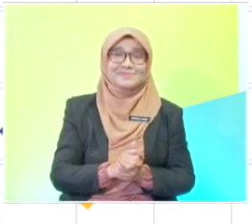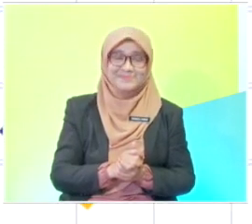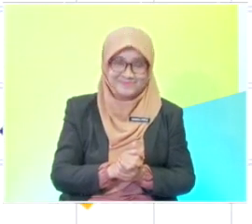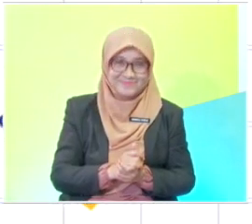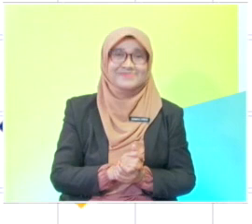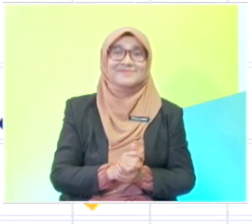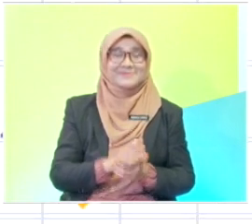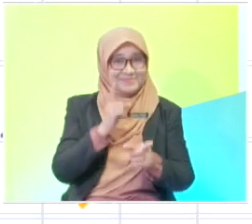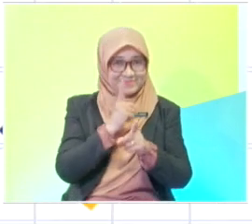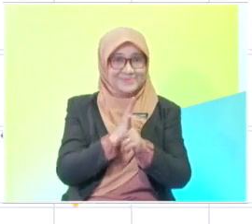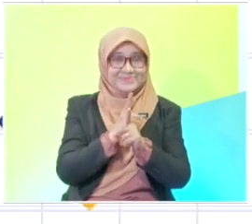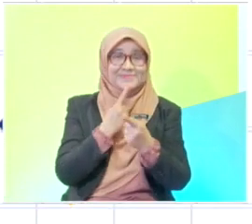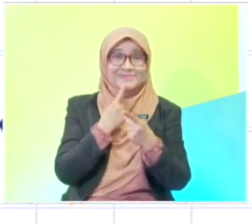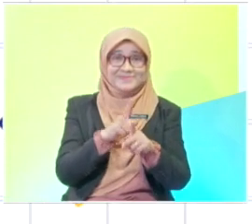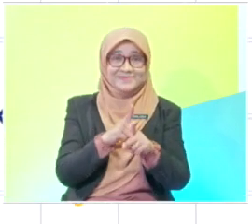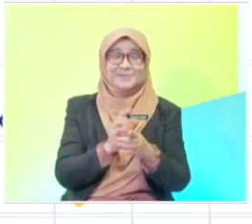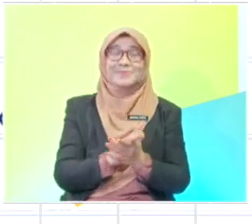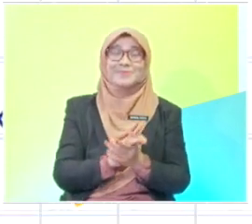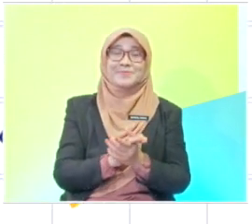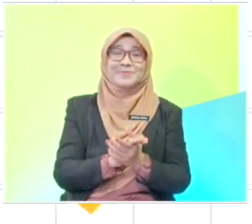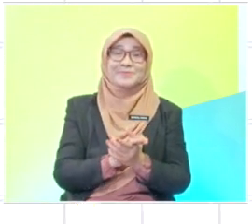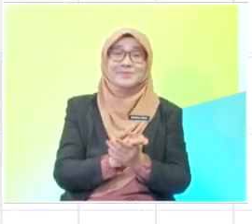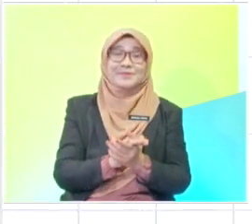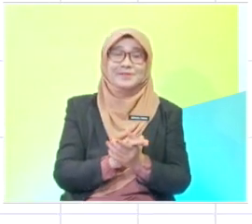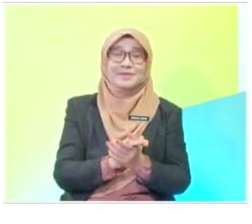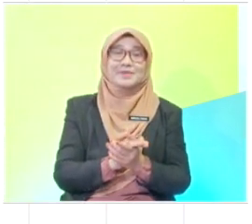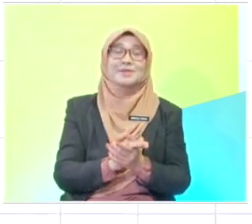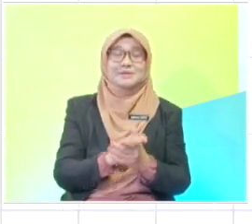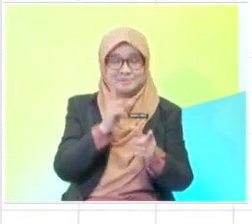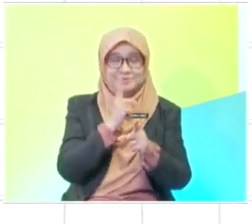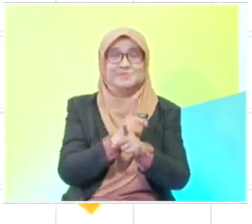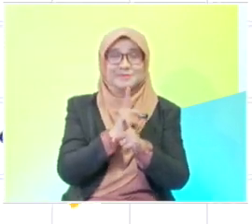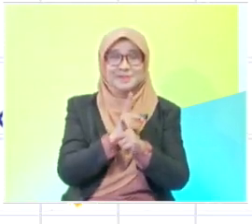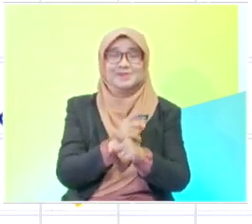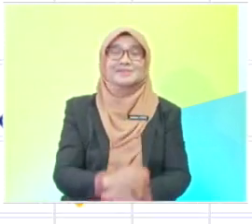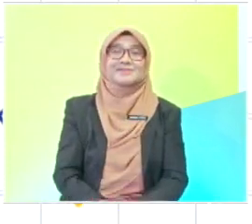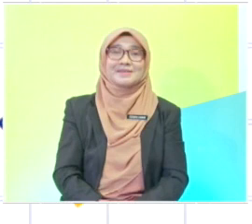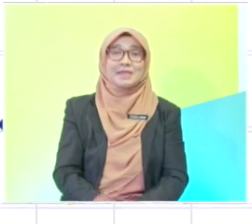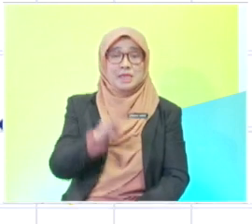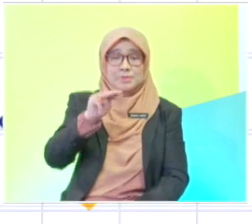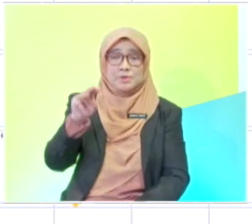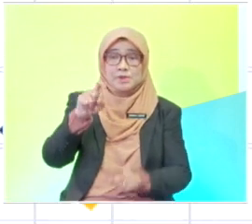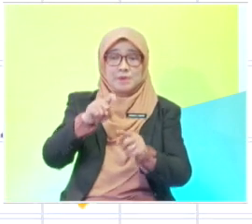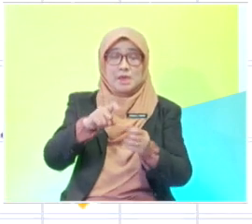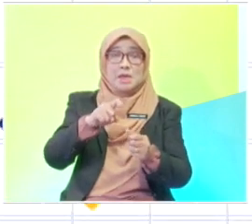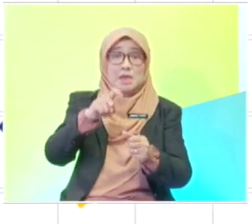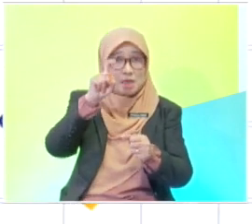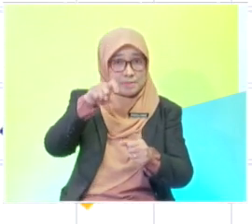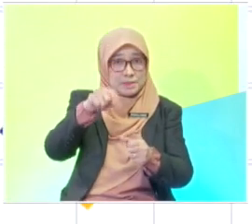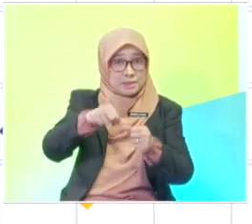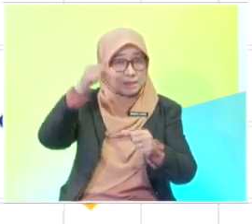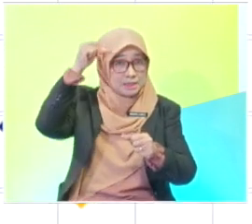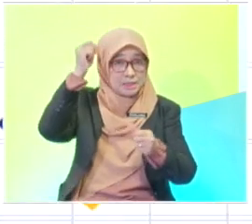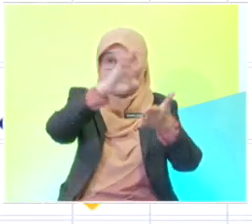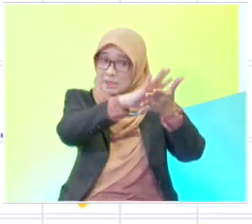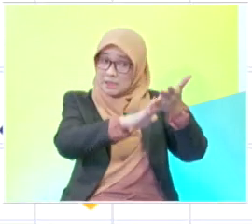semula jadi, betul. Dan yang Q adalah keimunan aktif semula jadi. Okey, tepat sekali. Hanif, okey. Naik tu,